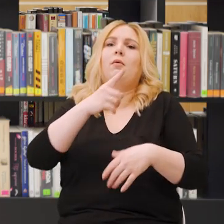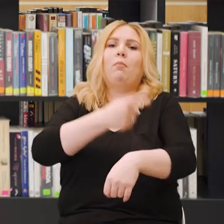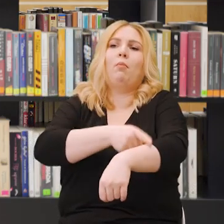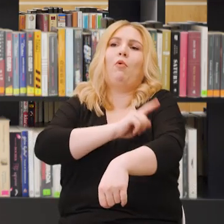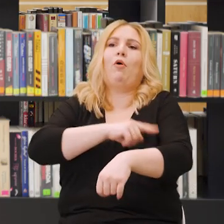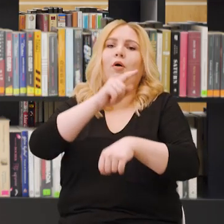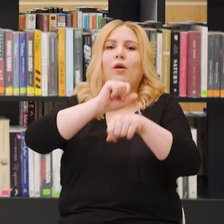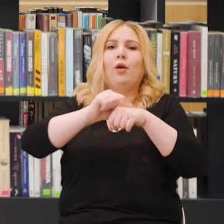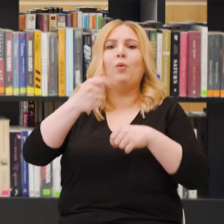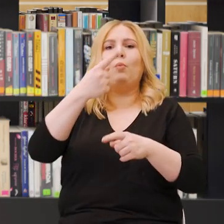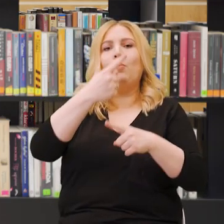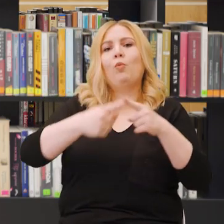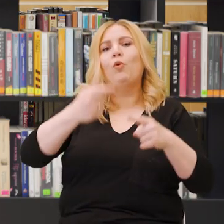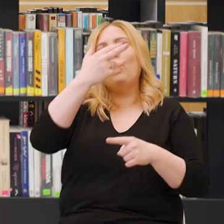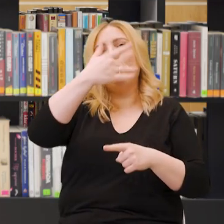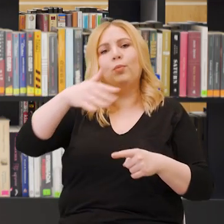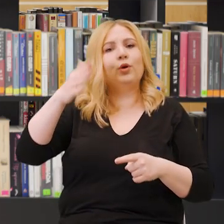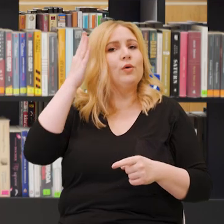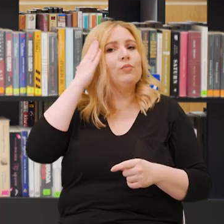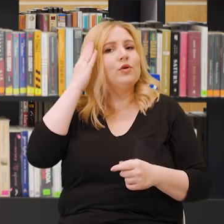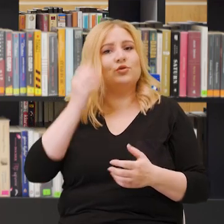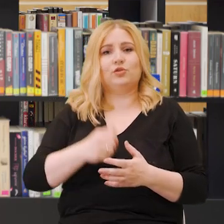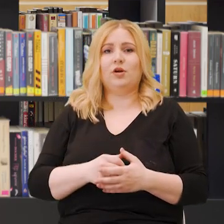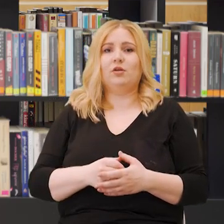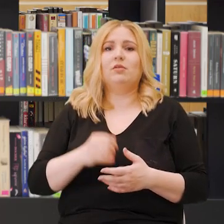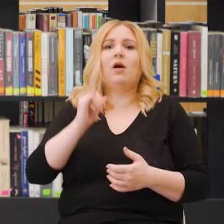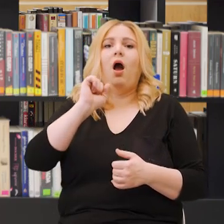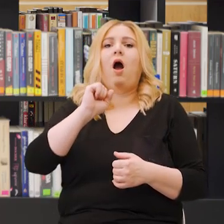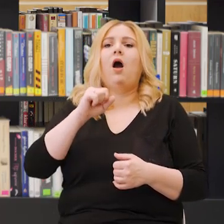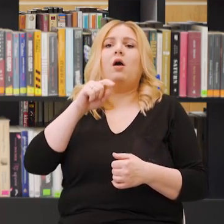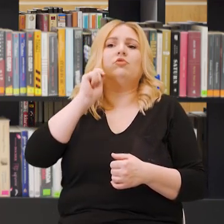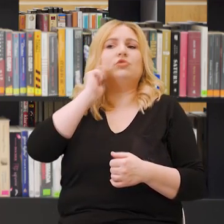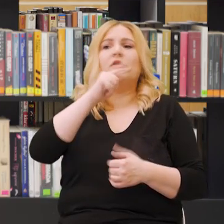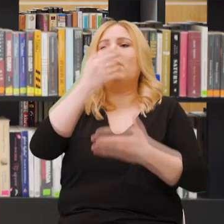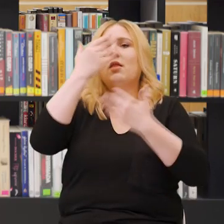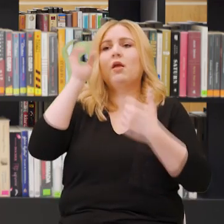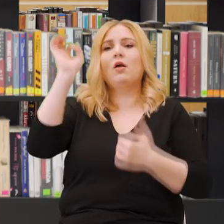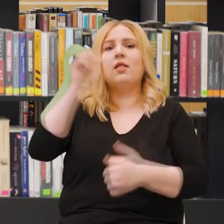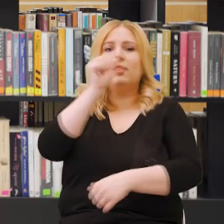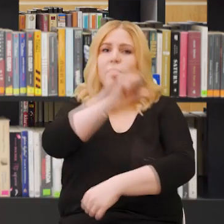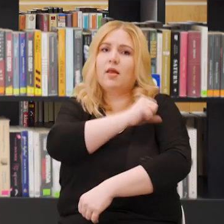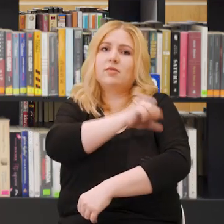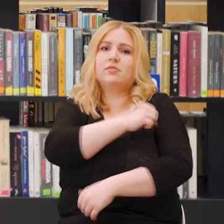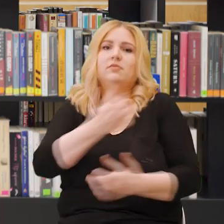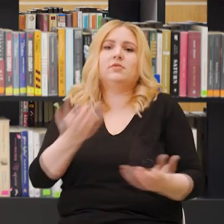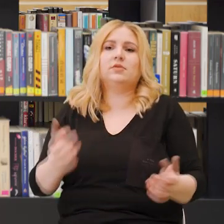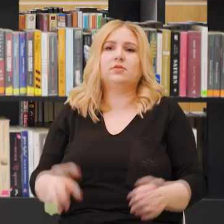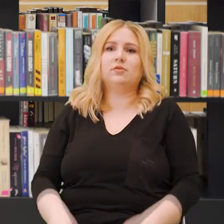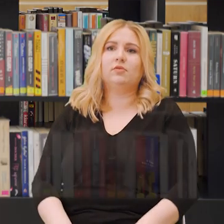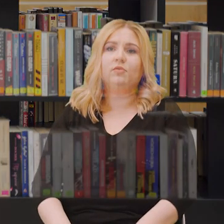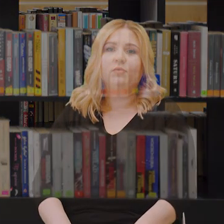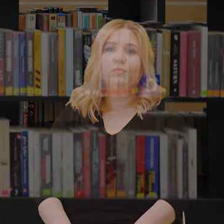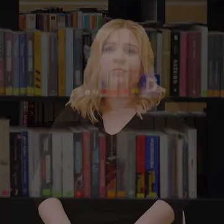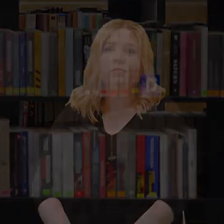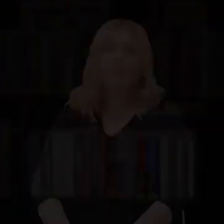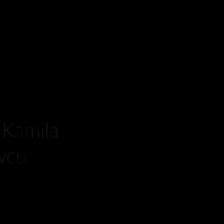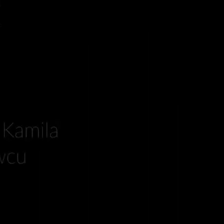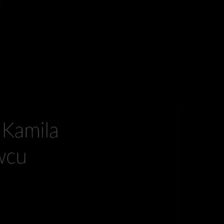liczy 500 000 mieszkańców, a ona nie zna nawet nazwiska Pawła, nie miało to najmniejszego znaczenia.